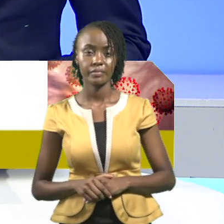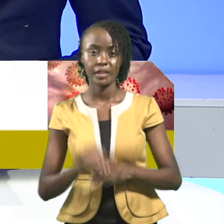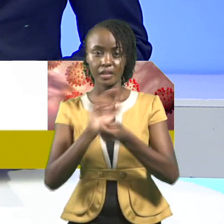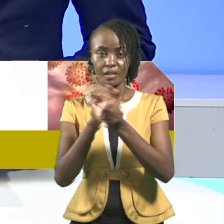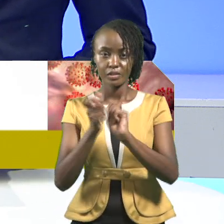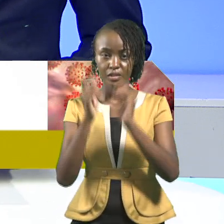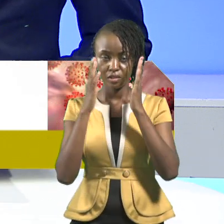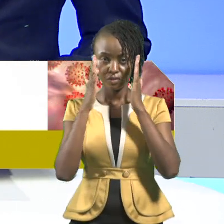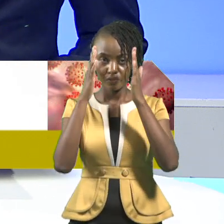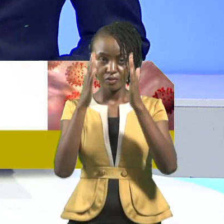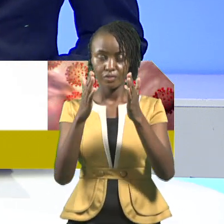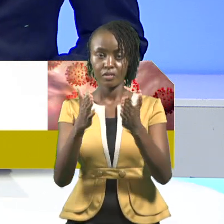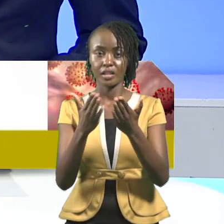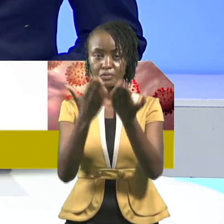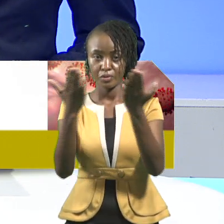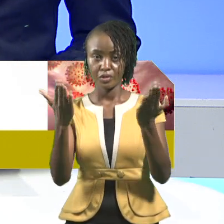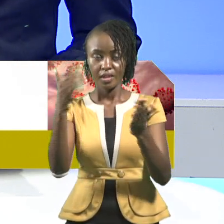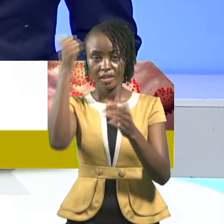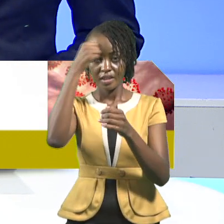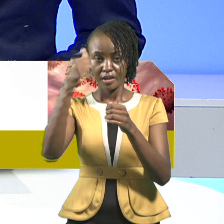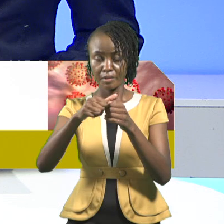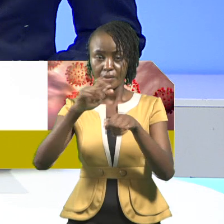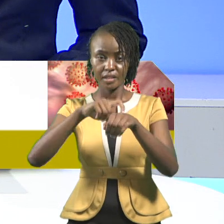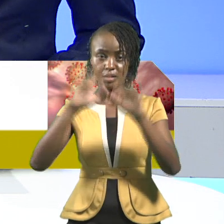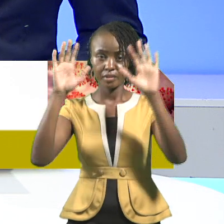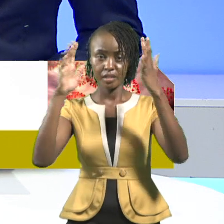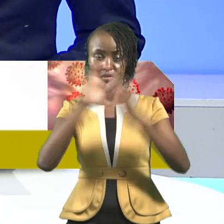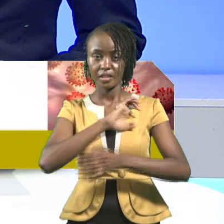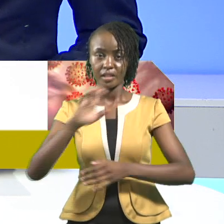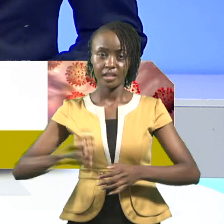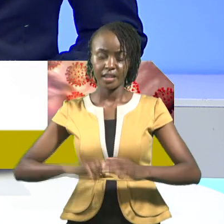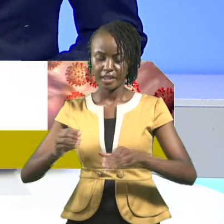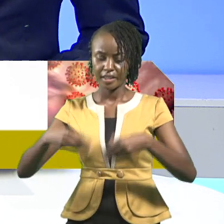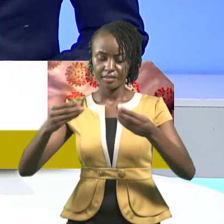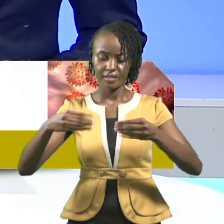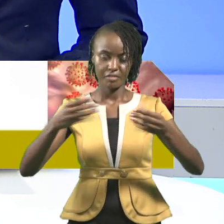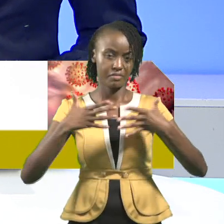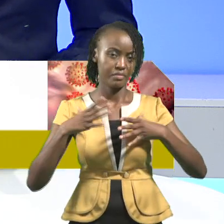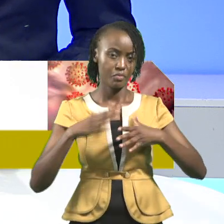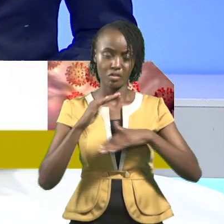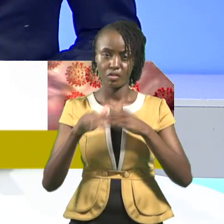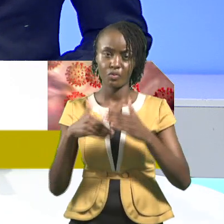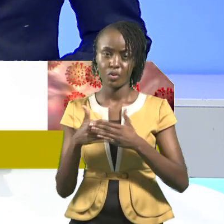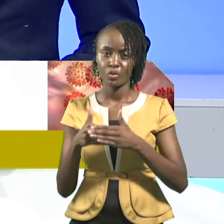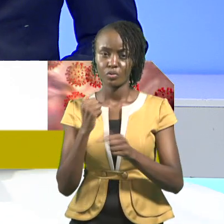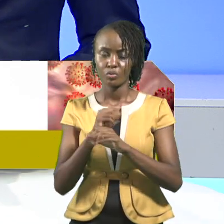Switch inatua kwako ikikumbusha kwamba msimu huu wa Pasaka usiwe mchoyo, mgawie jirani yako wote,